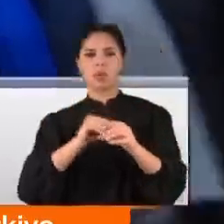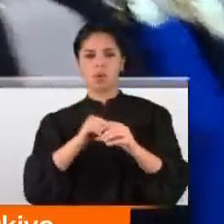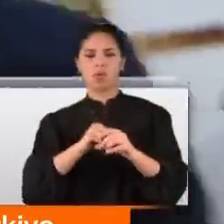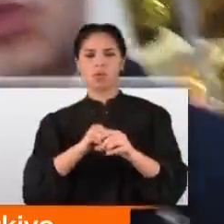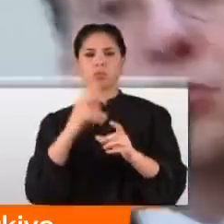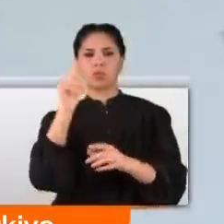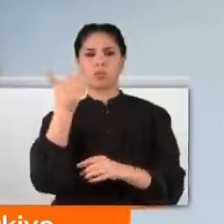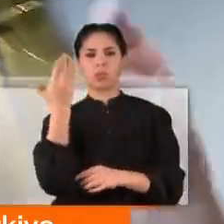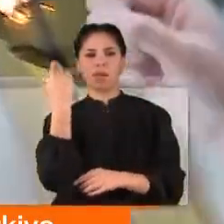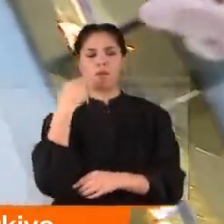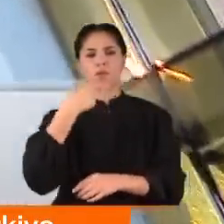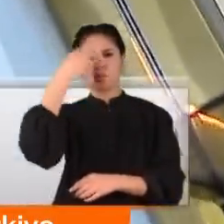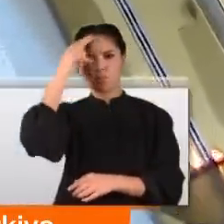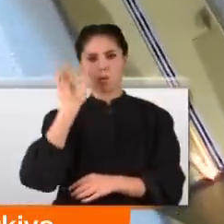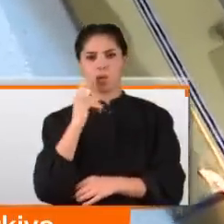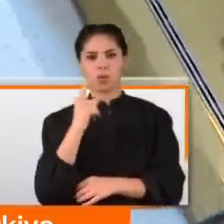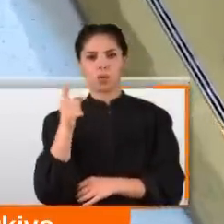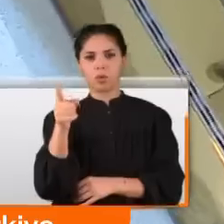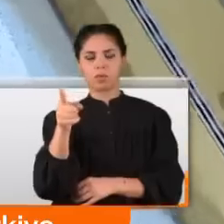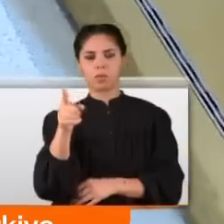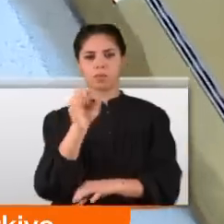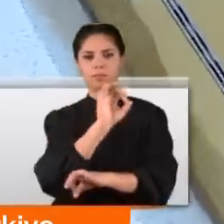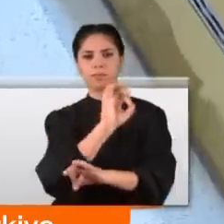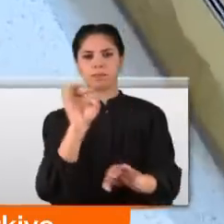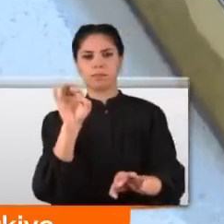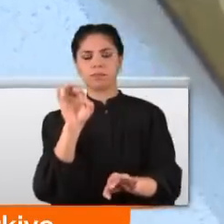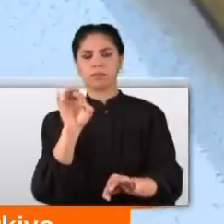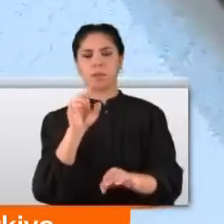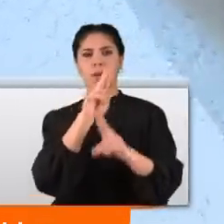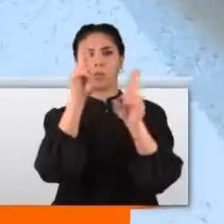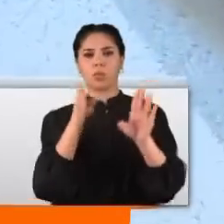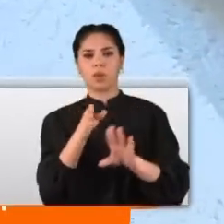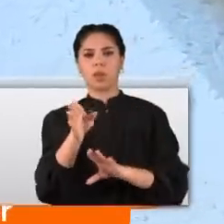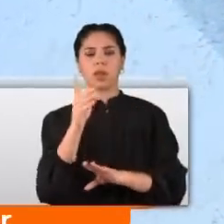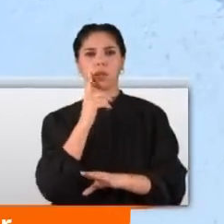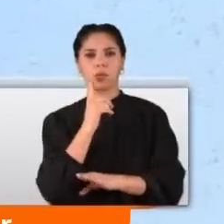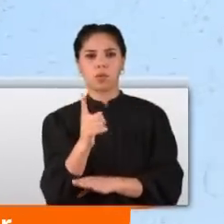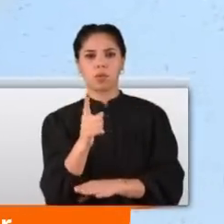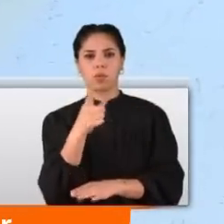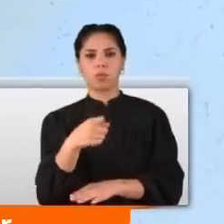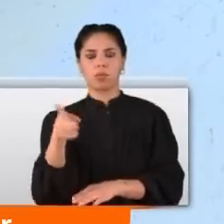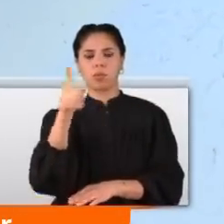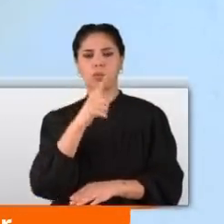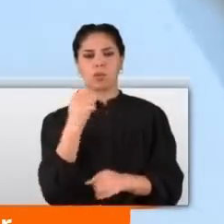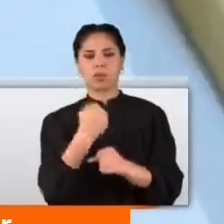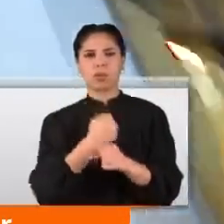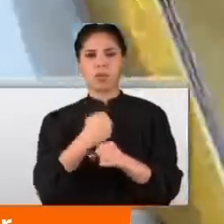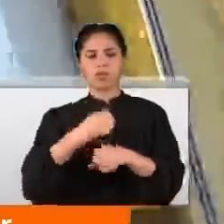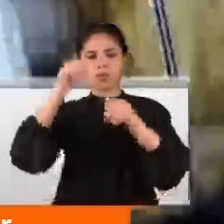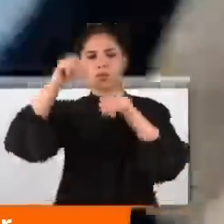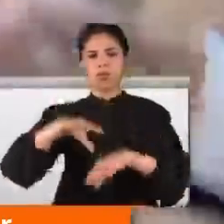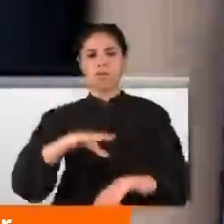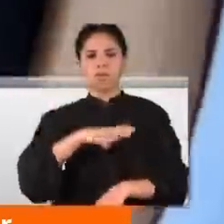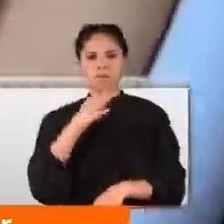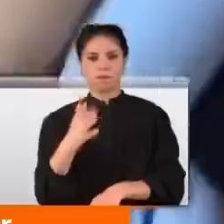bundan 3 gün önce Cuma günü açıldı. Ve işte tam mağazanın girişindeydi o da. Buradan da molozlar aşağı doğru